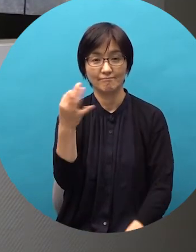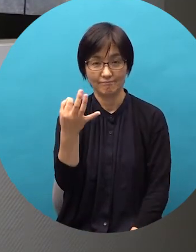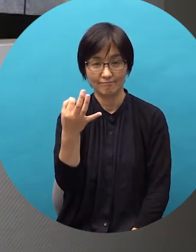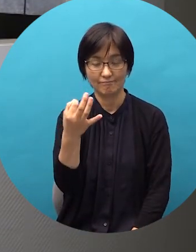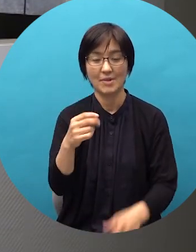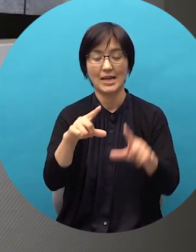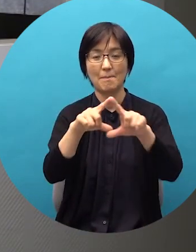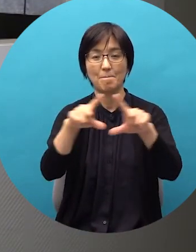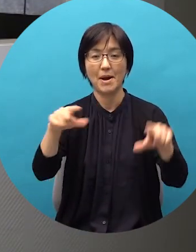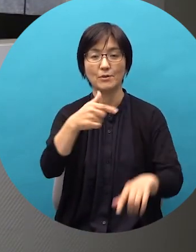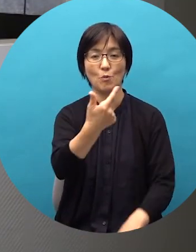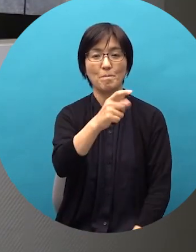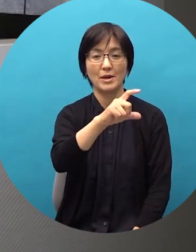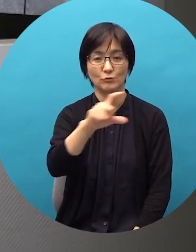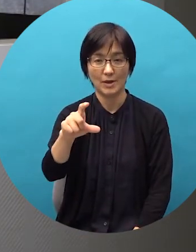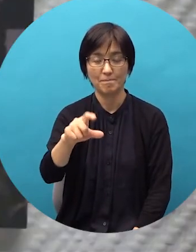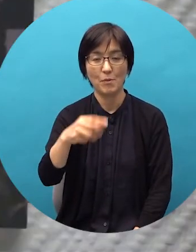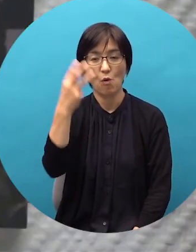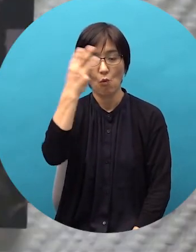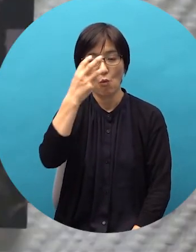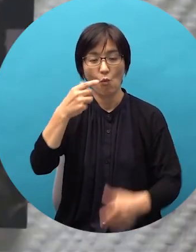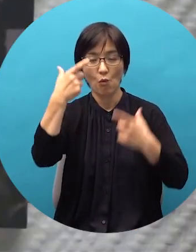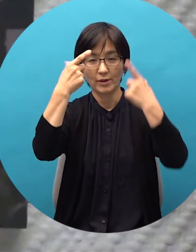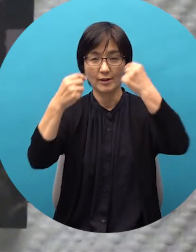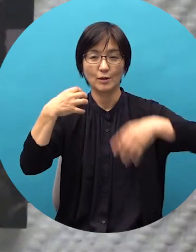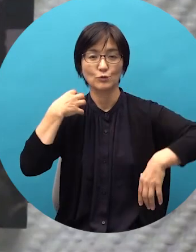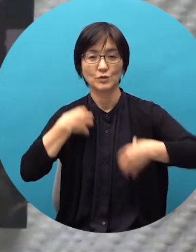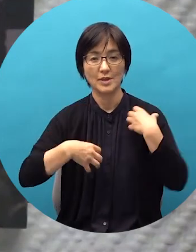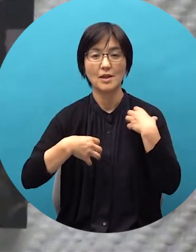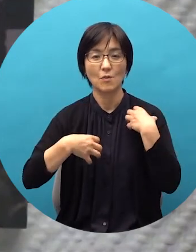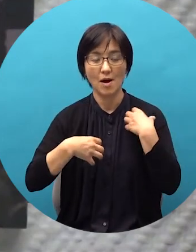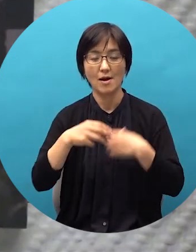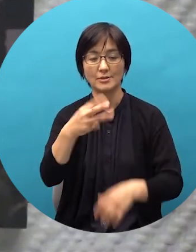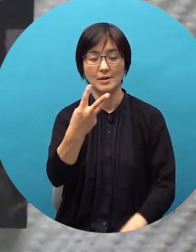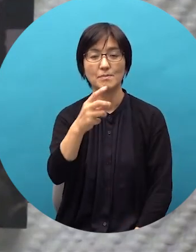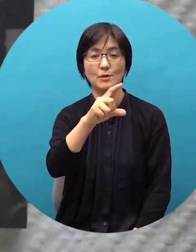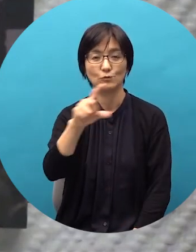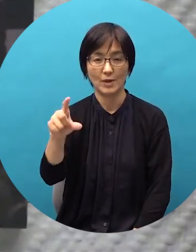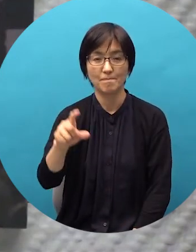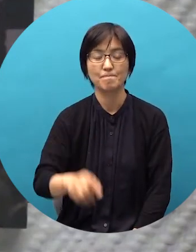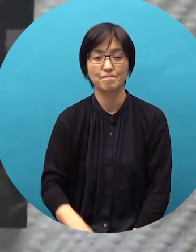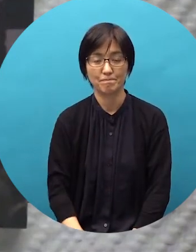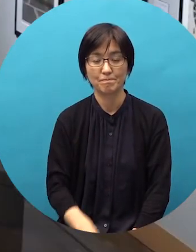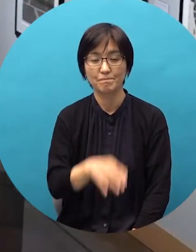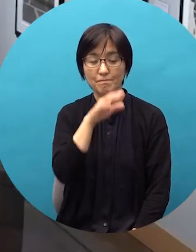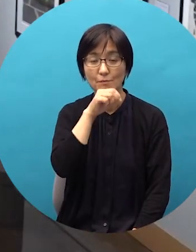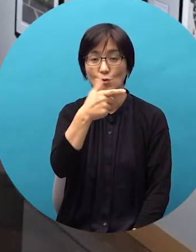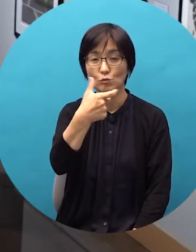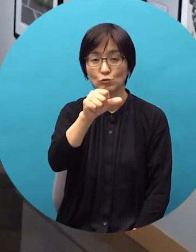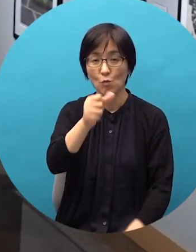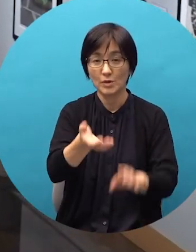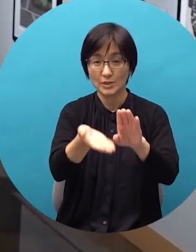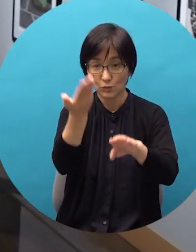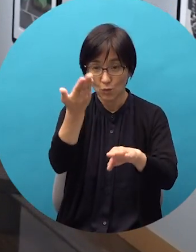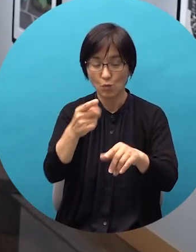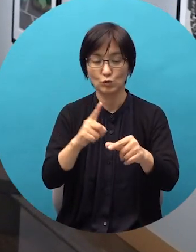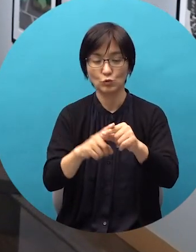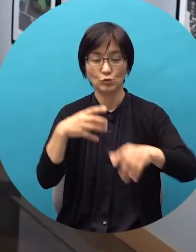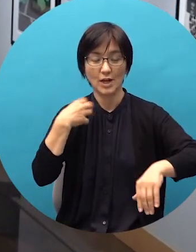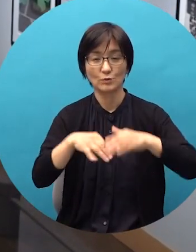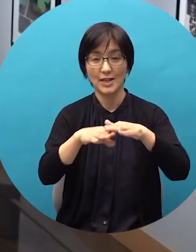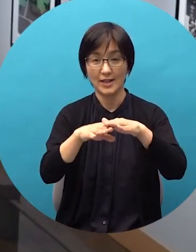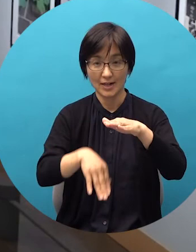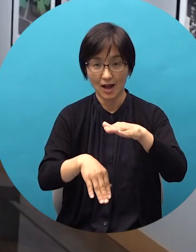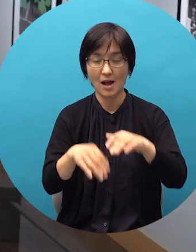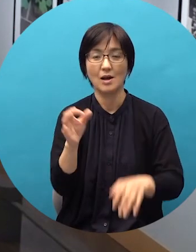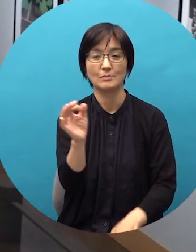観覧料は一般600円、高校生と大学生が300円、65歳以上と中学